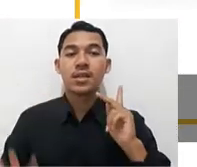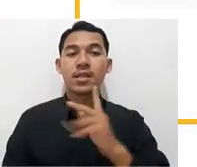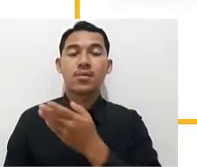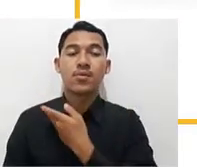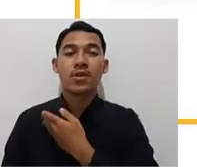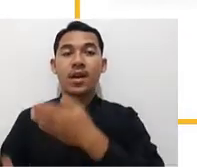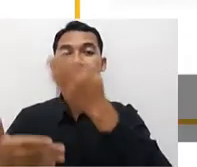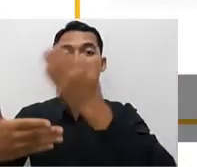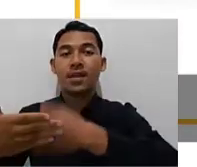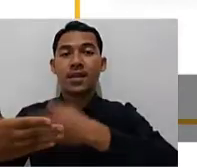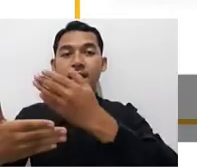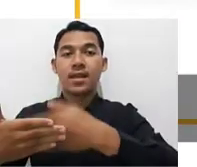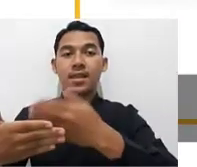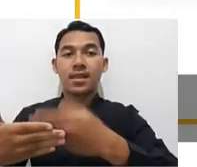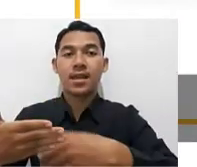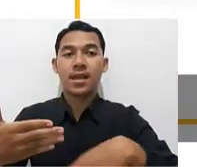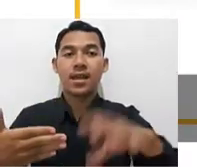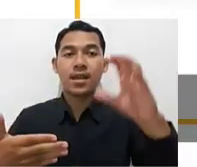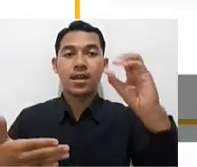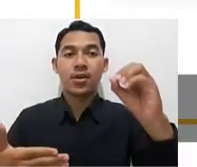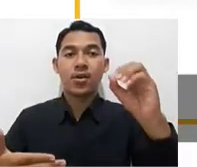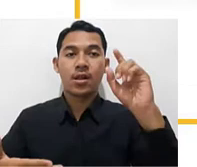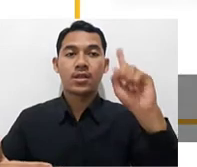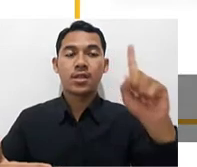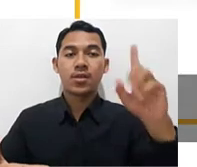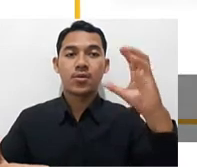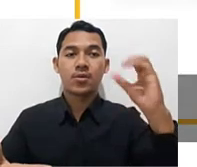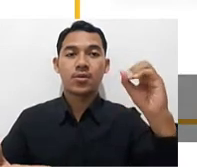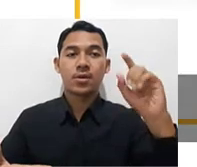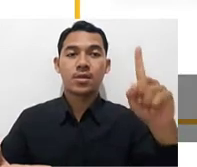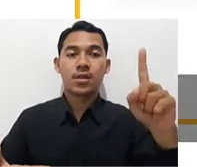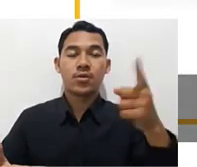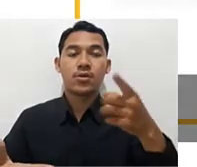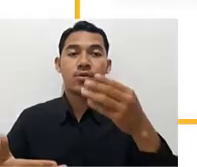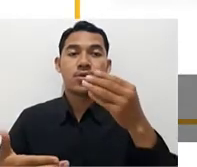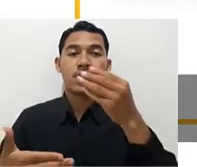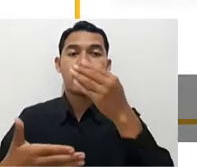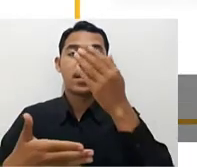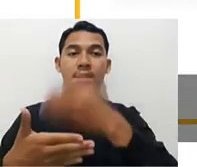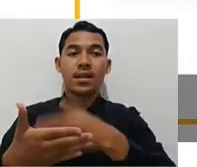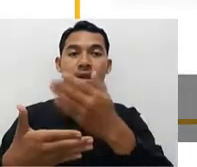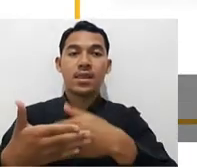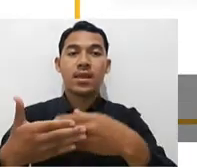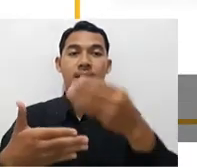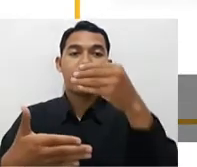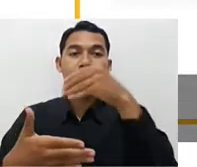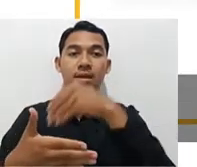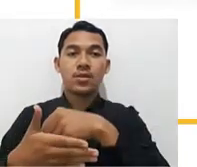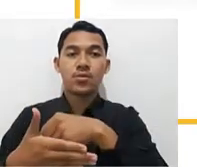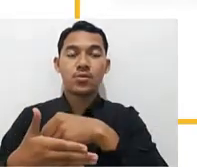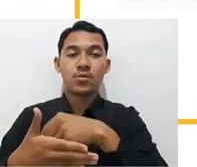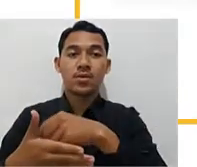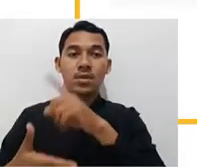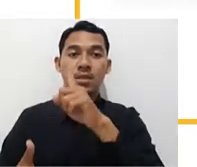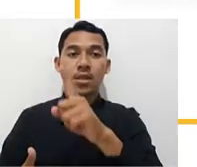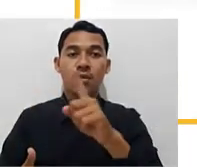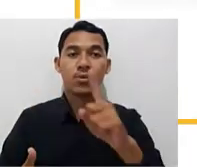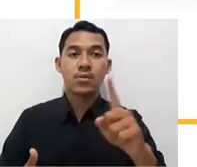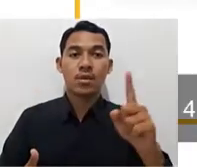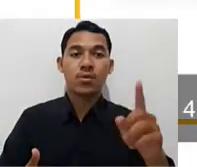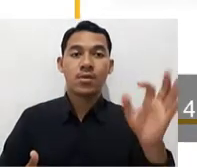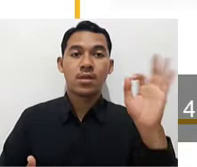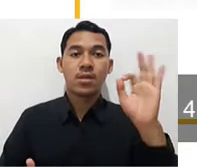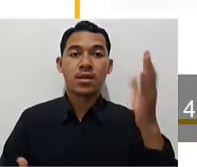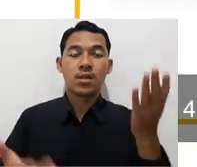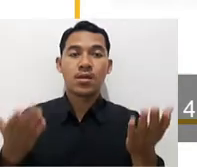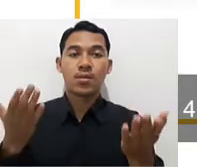ya 0, 1, 0, 1. Ini sebagai data masukannya ya. Tapi kita kan masukinnya satu-satu ya. Nggak mungkin eh,